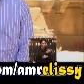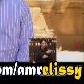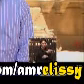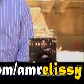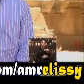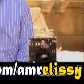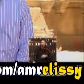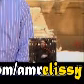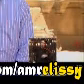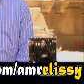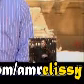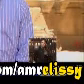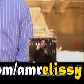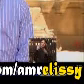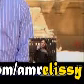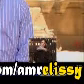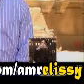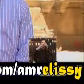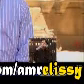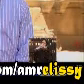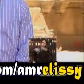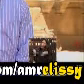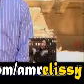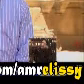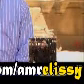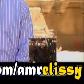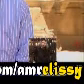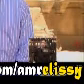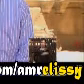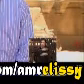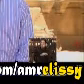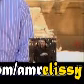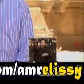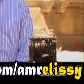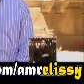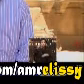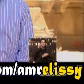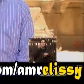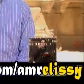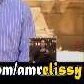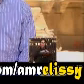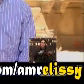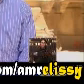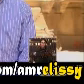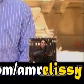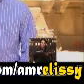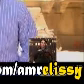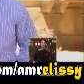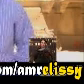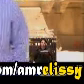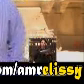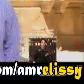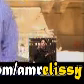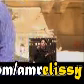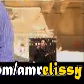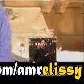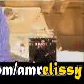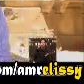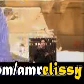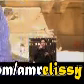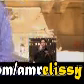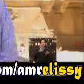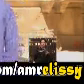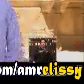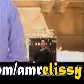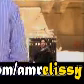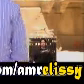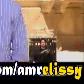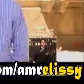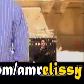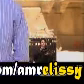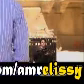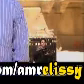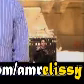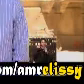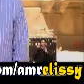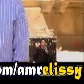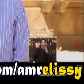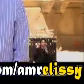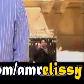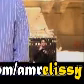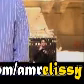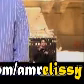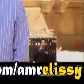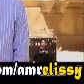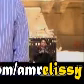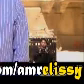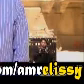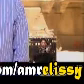النظر بعين الاعتبار للقرى الثلاثة وتوفير المياه النظيفة والصرف الصحي، ودي أبسط حقوقهم يا سيادة المحافظ. جات